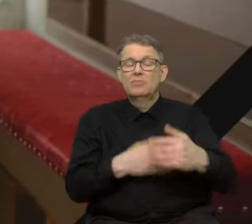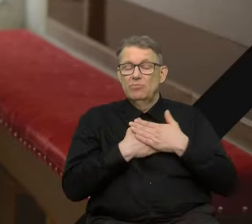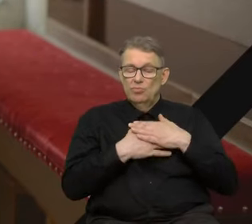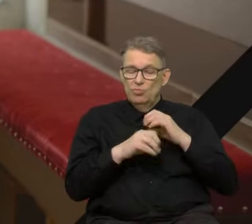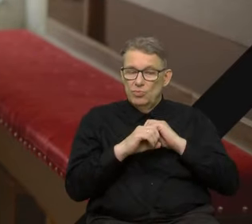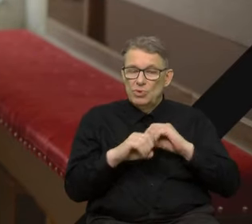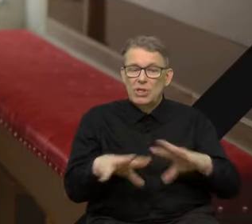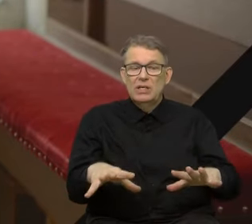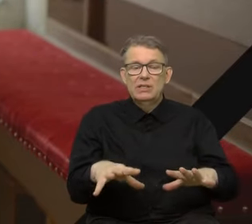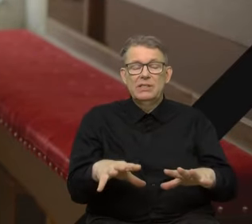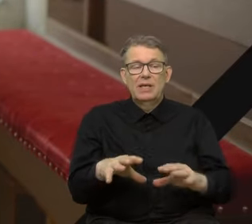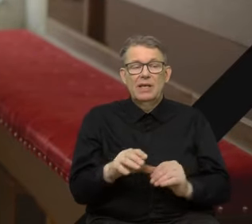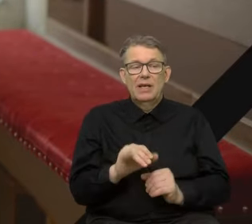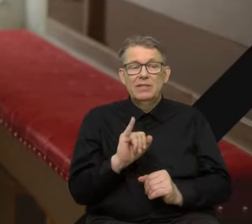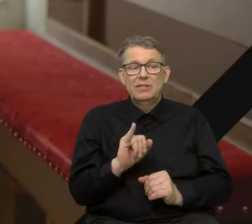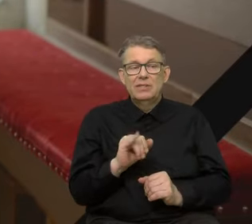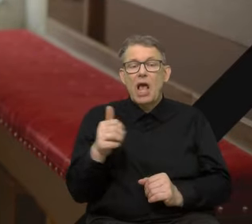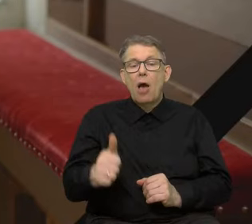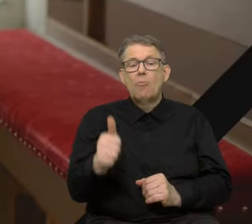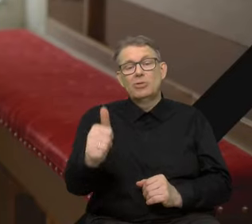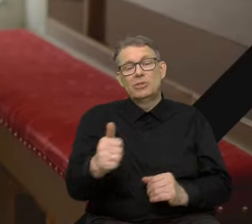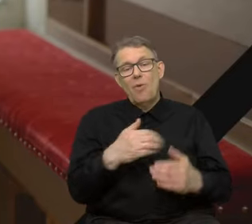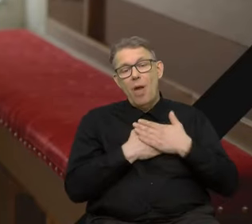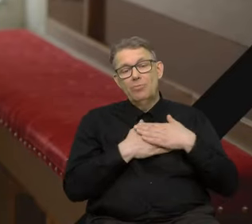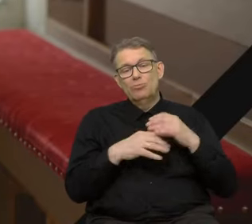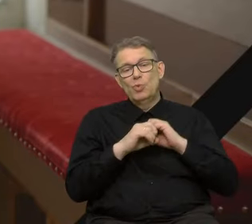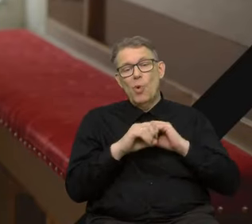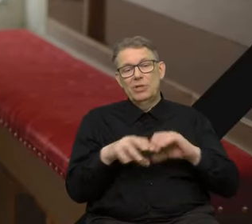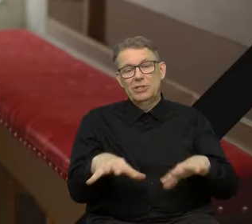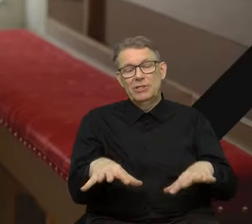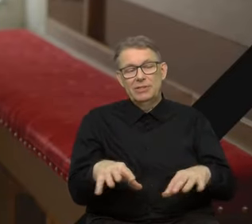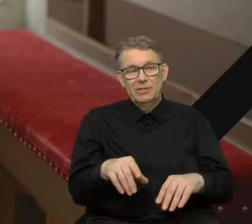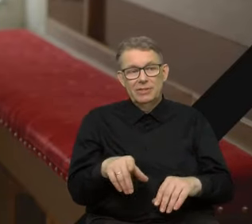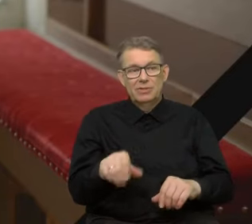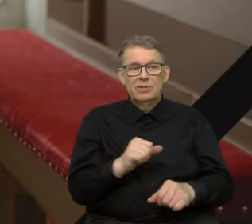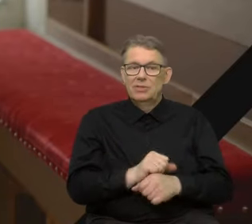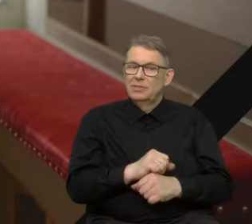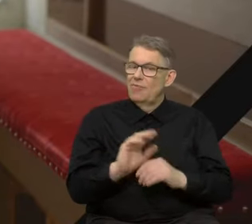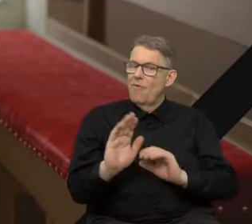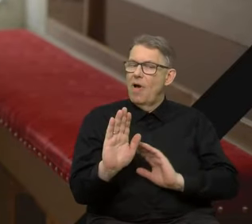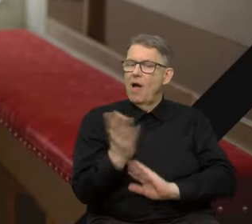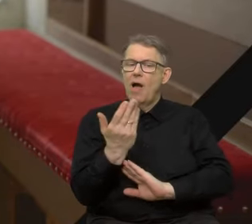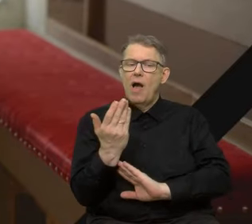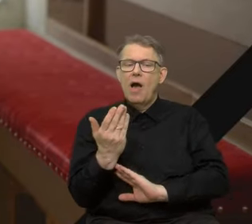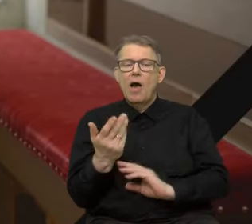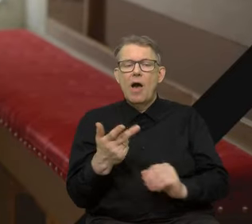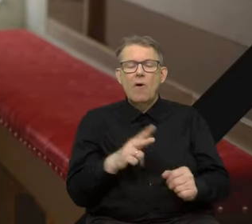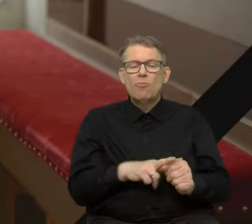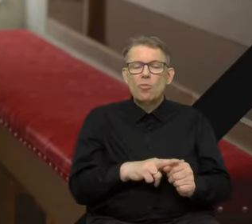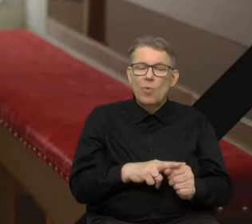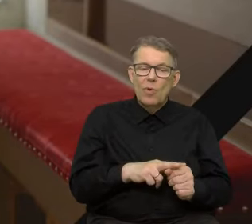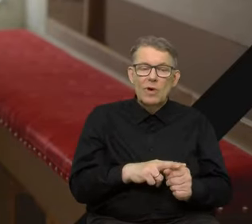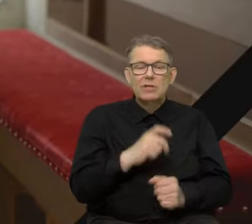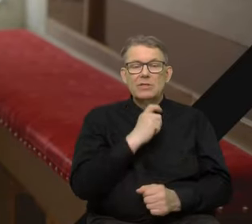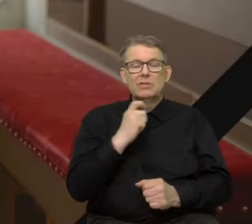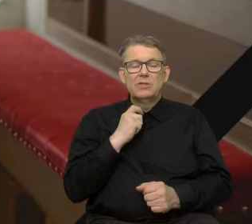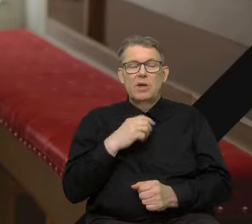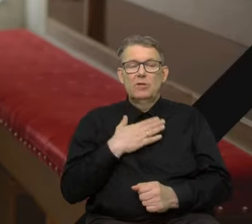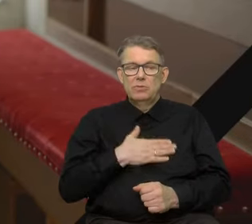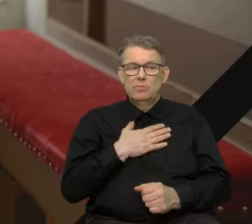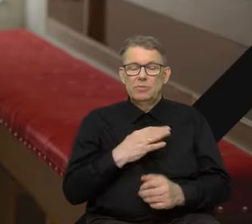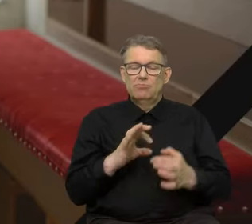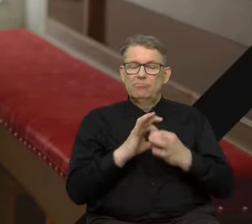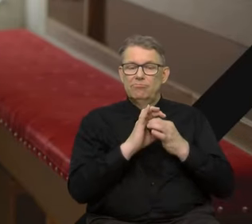miłosierdzia i apostołami miłosierdzia. To jest wezwania, które ksiądz Sobotczko